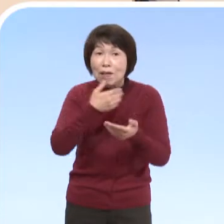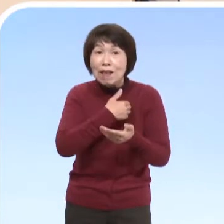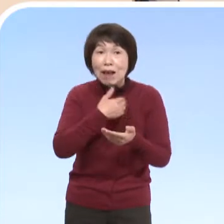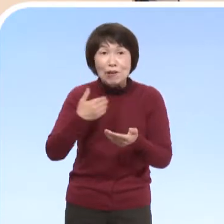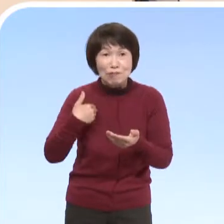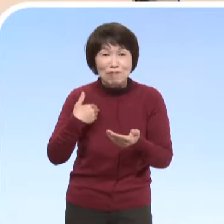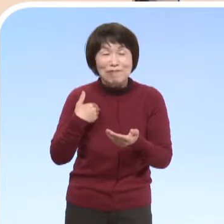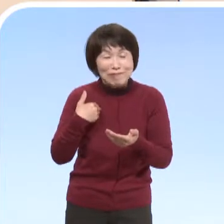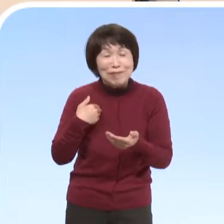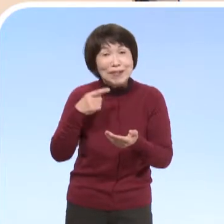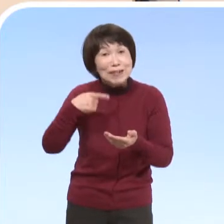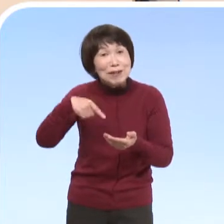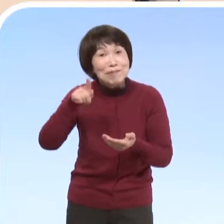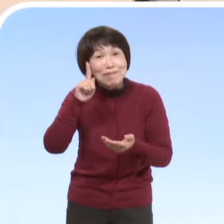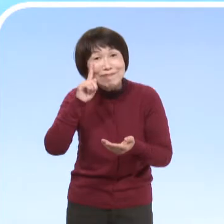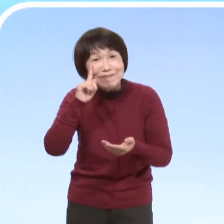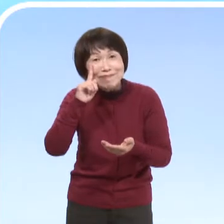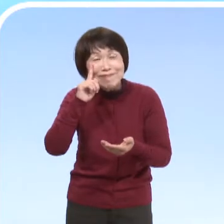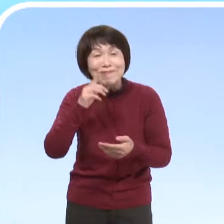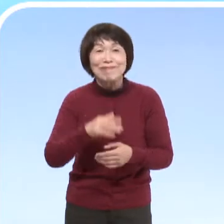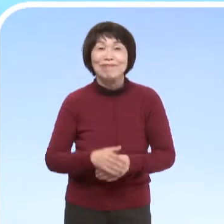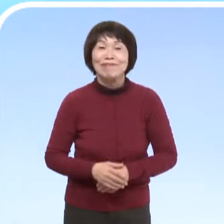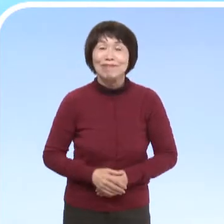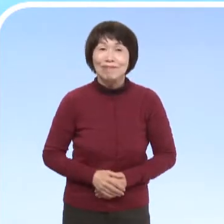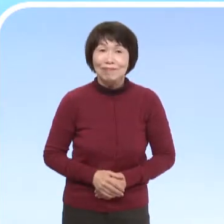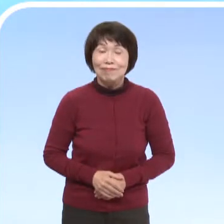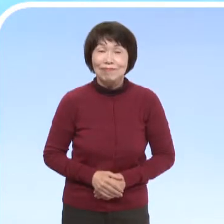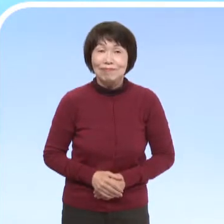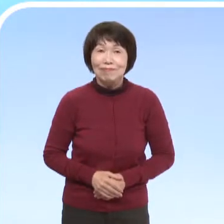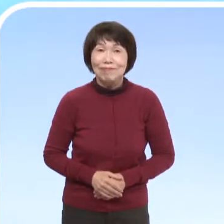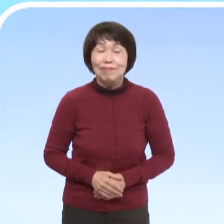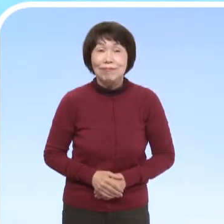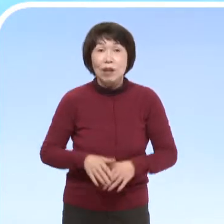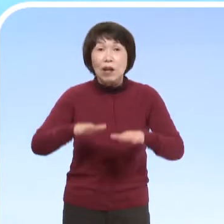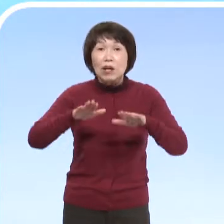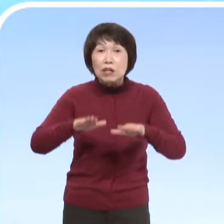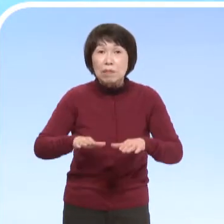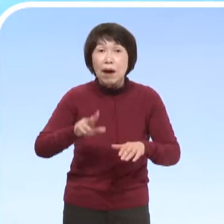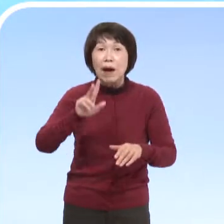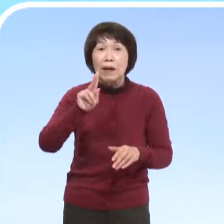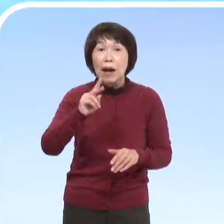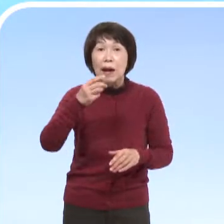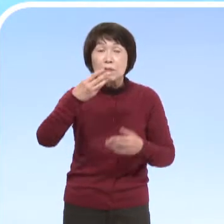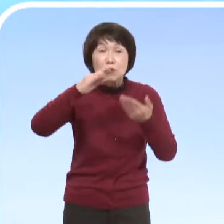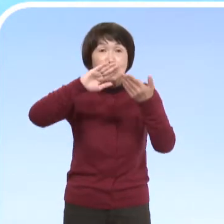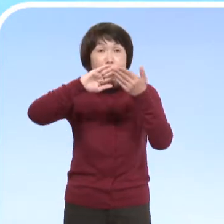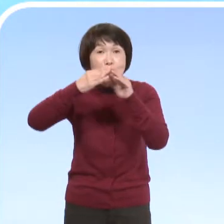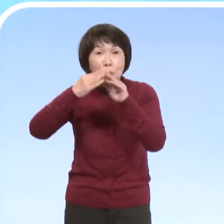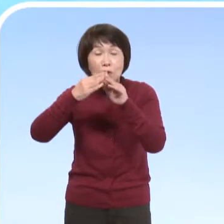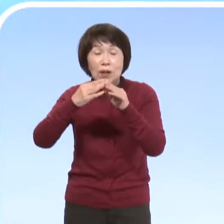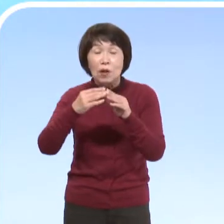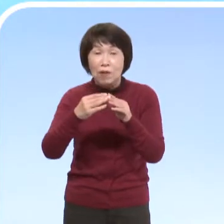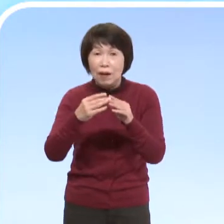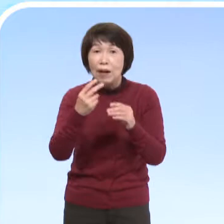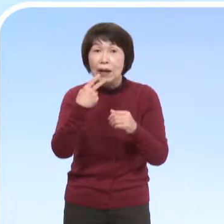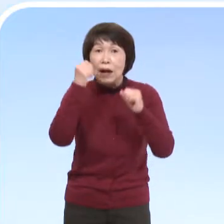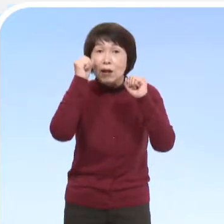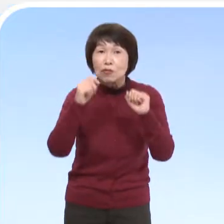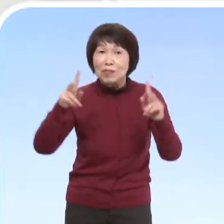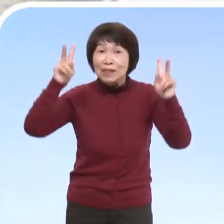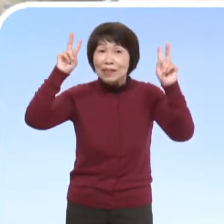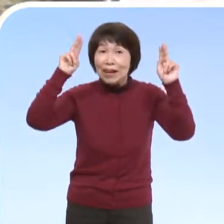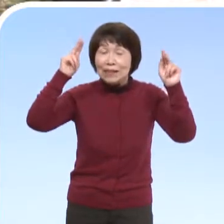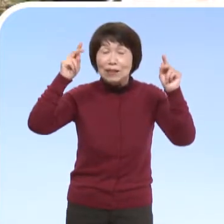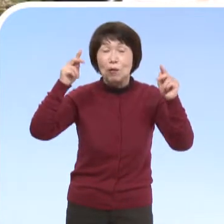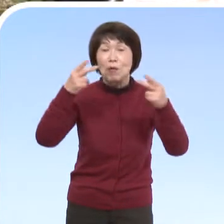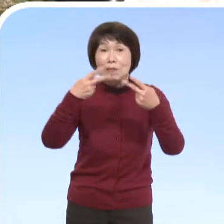ただきたいなと思います。 現在香美町では霞ガニランチフェアを開催中。